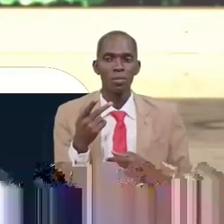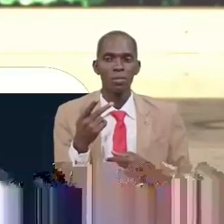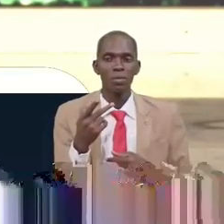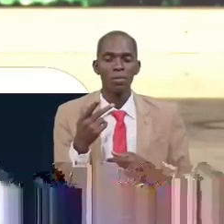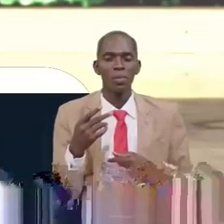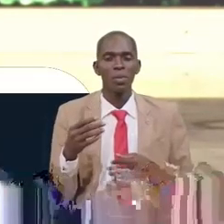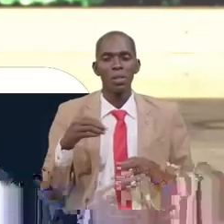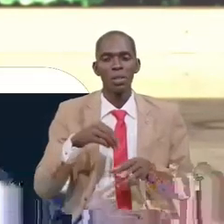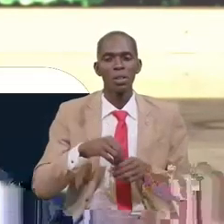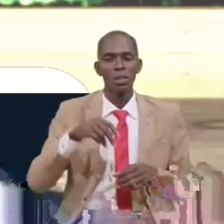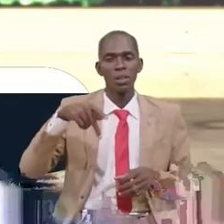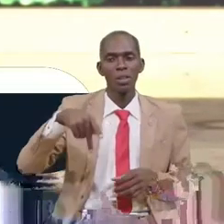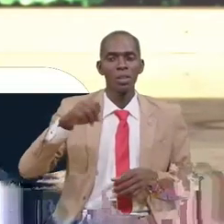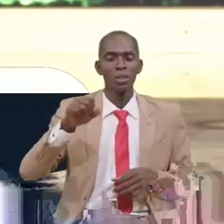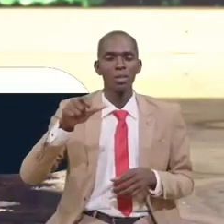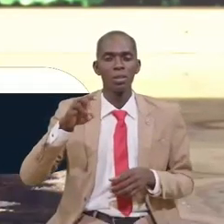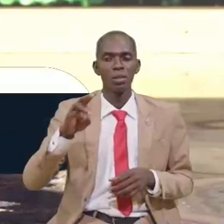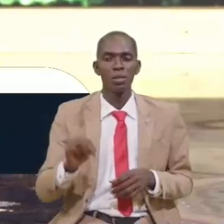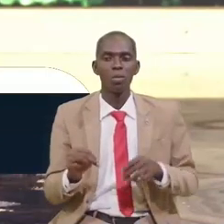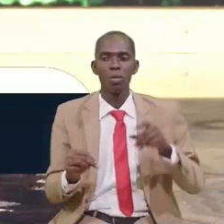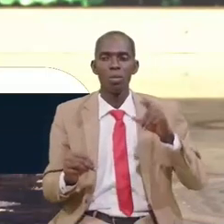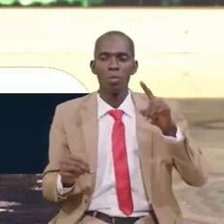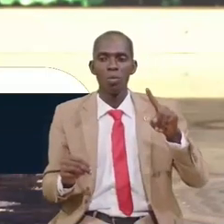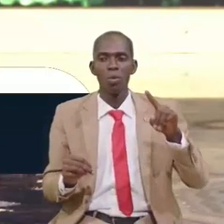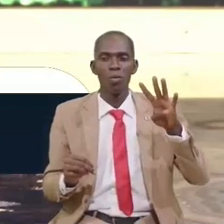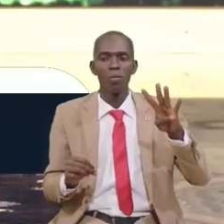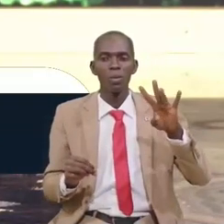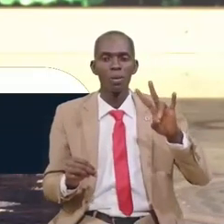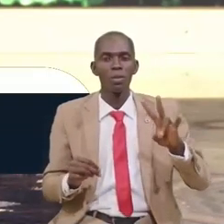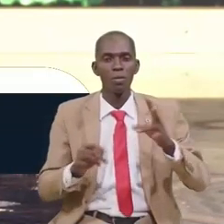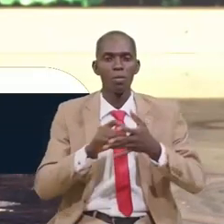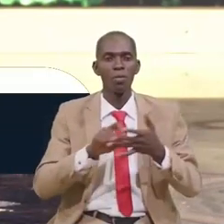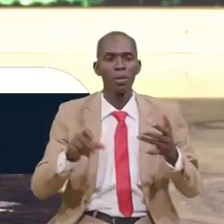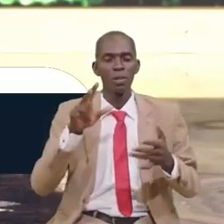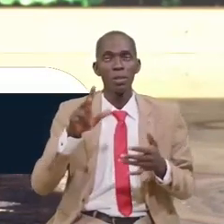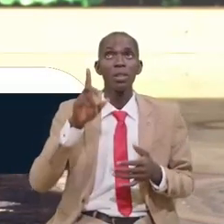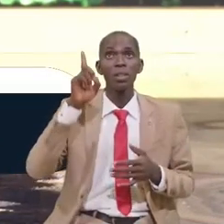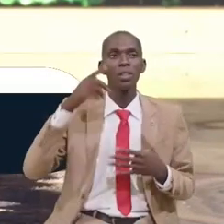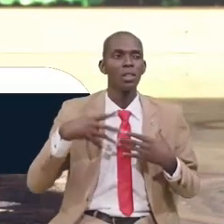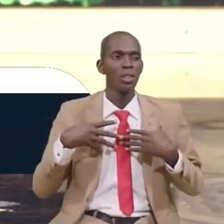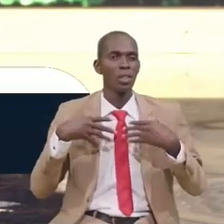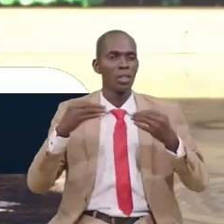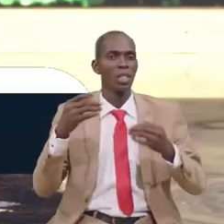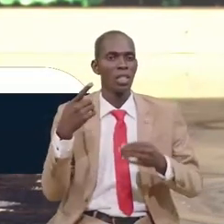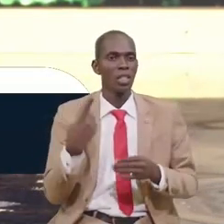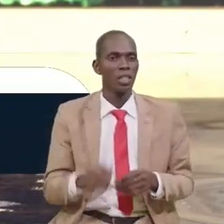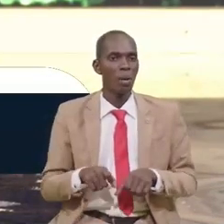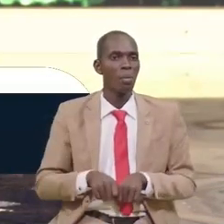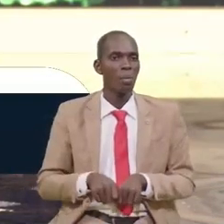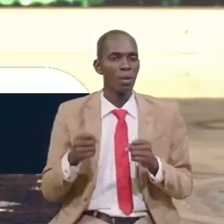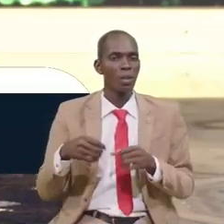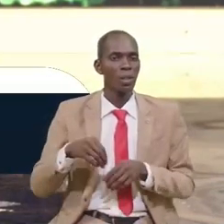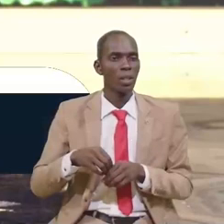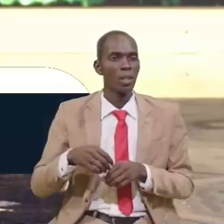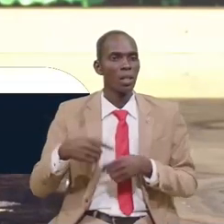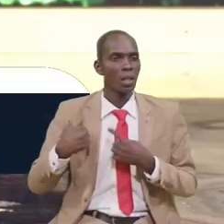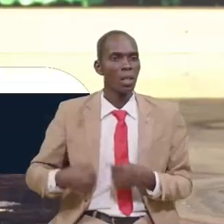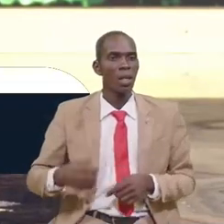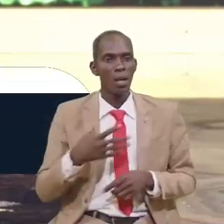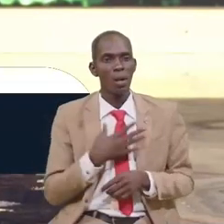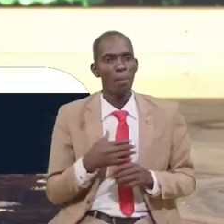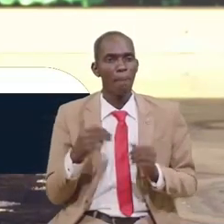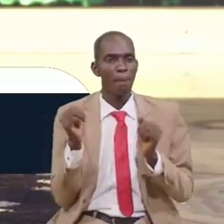verset 3. Il guérit ceux qui ont le cœur brisé et il panse leurs blessures.